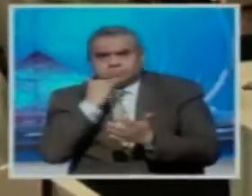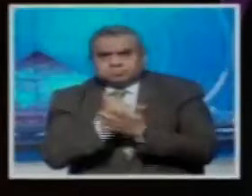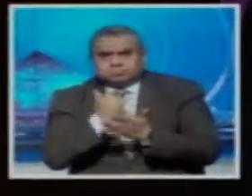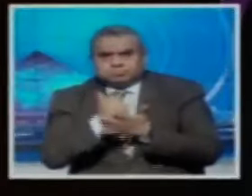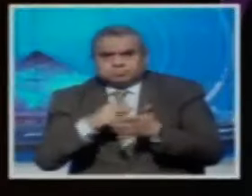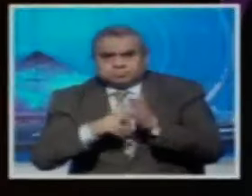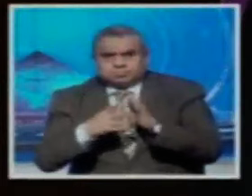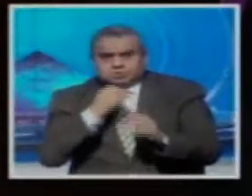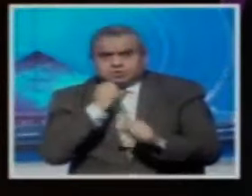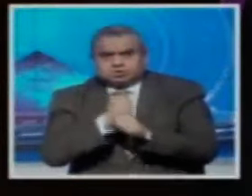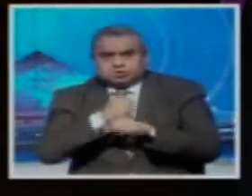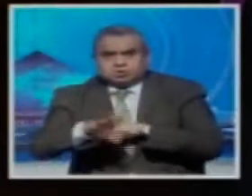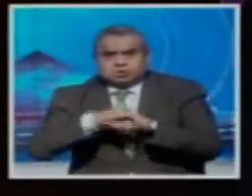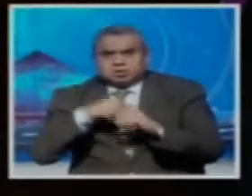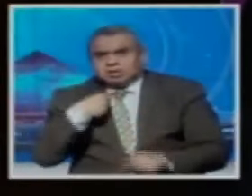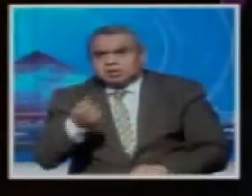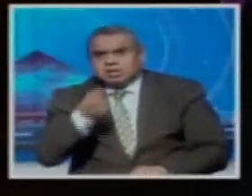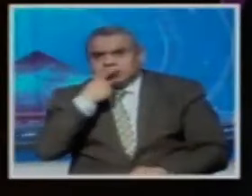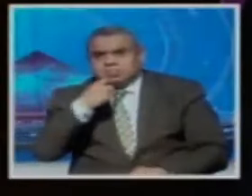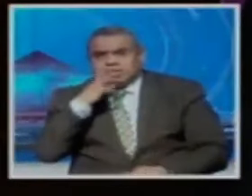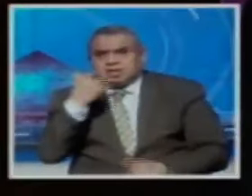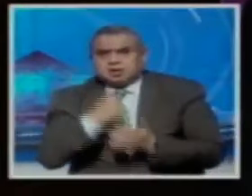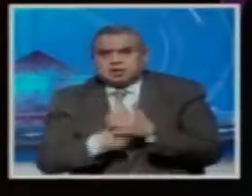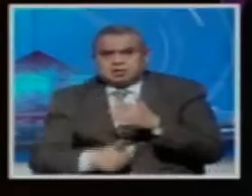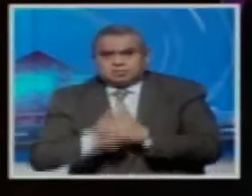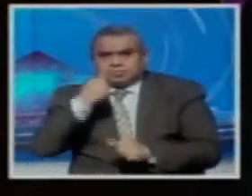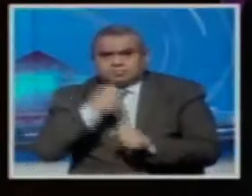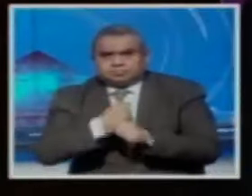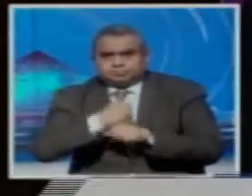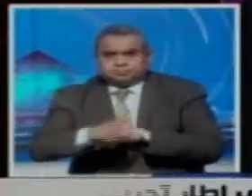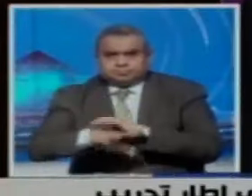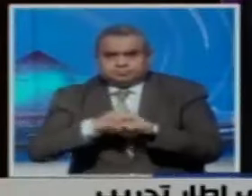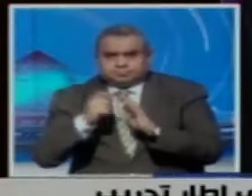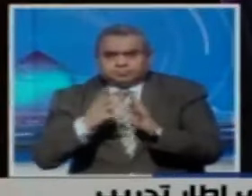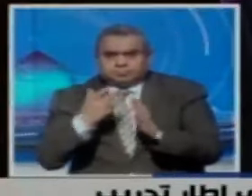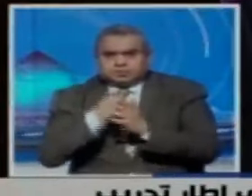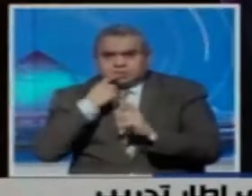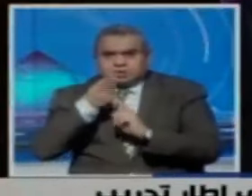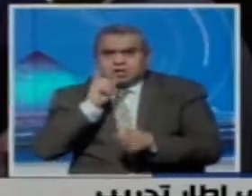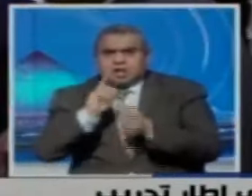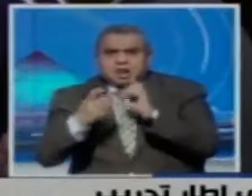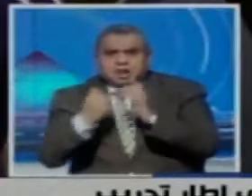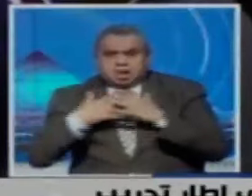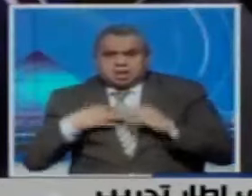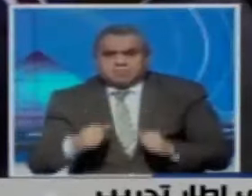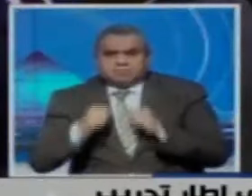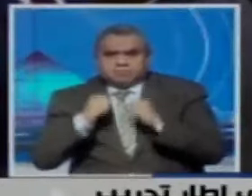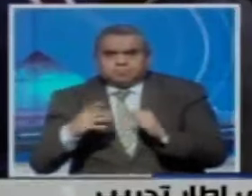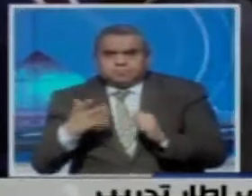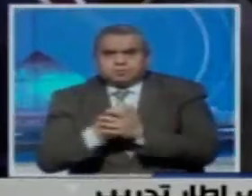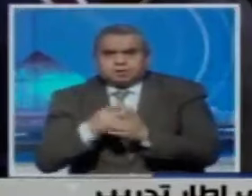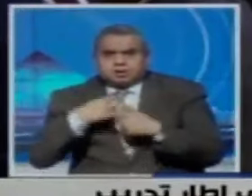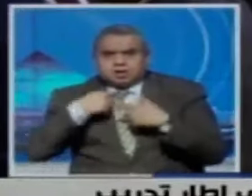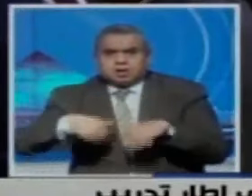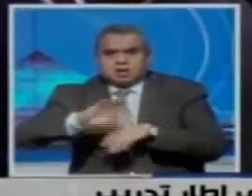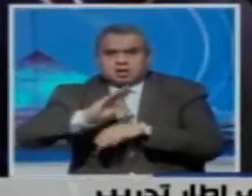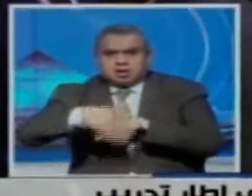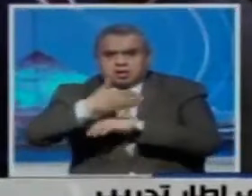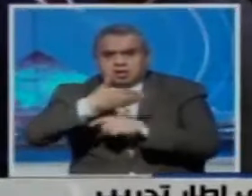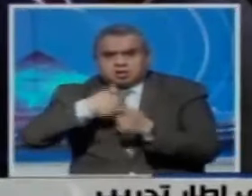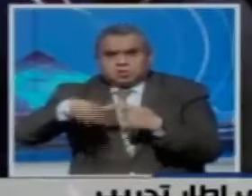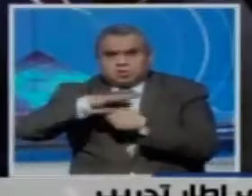من العلاج، فبالتالي بيحسن من صحة المواطن المصري. في خطة قومية ماشية